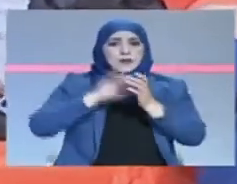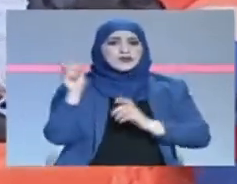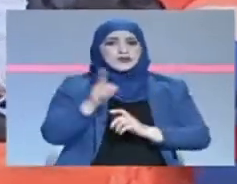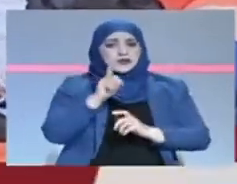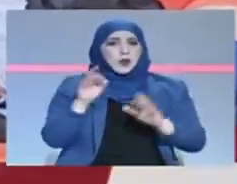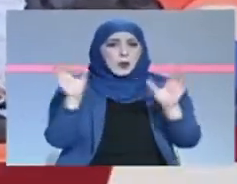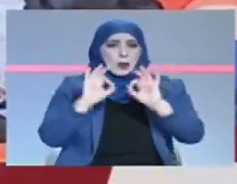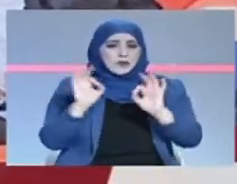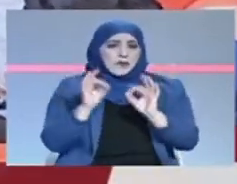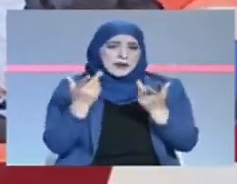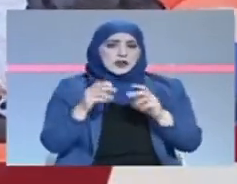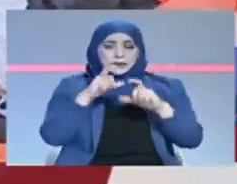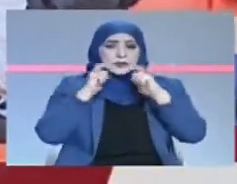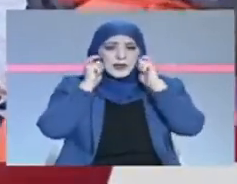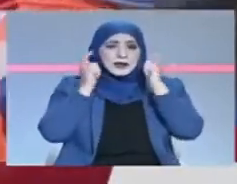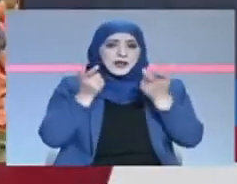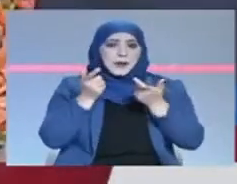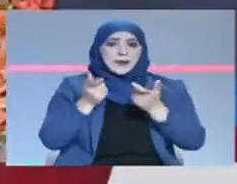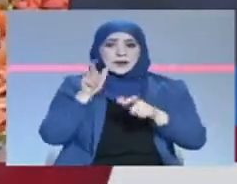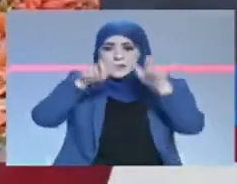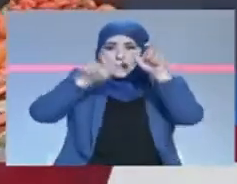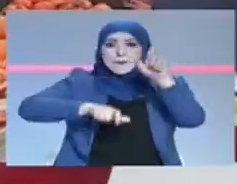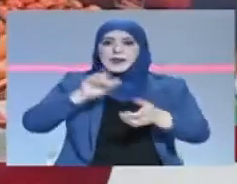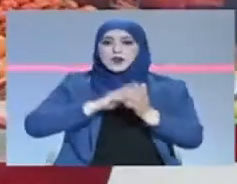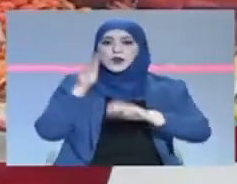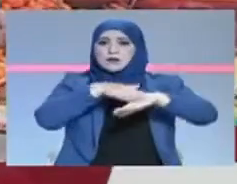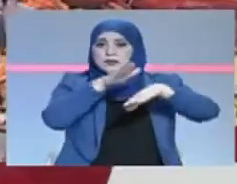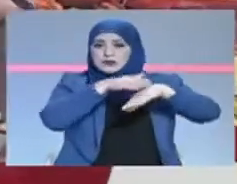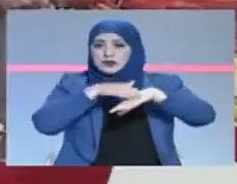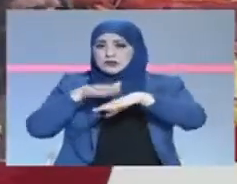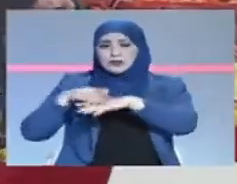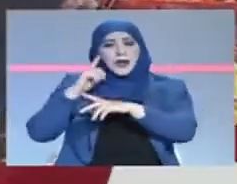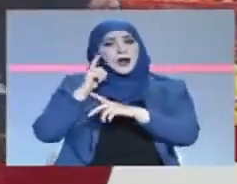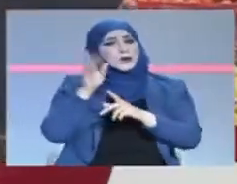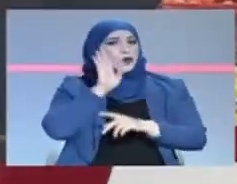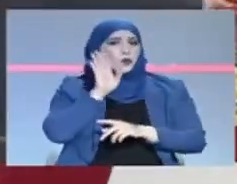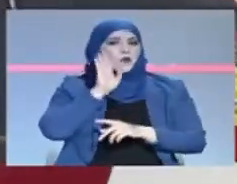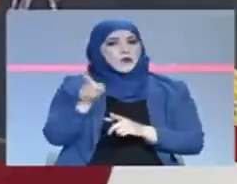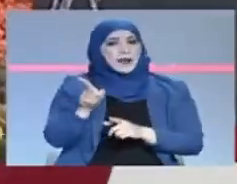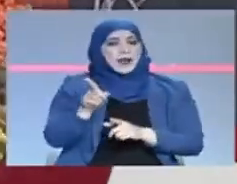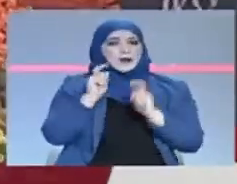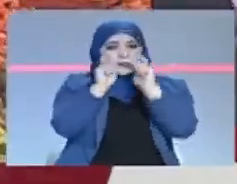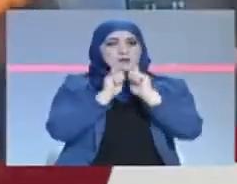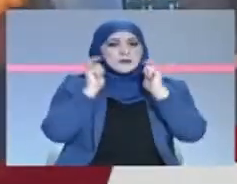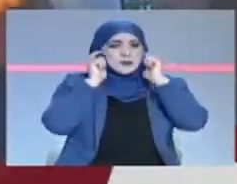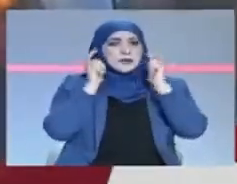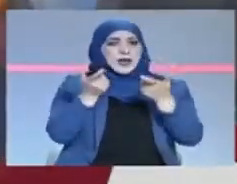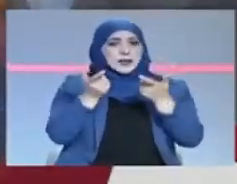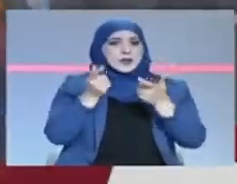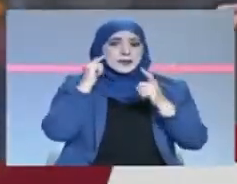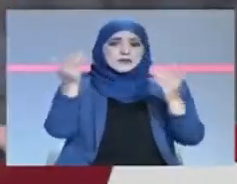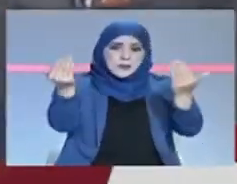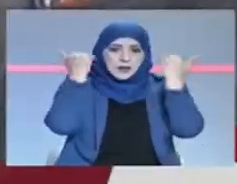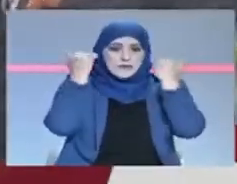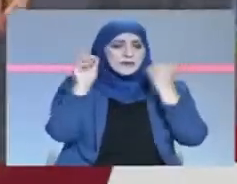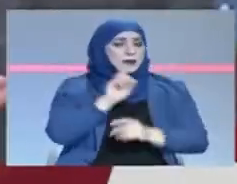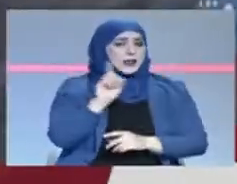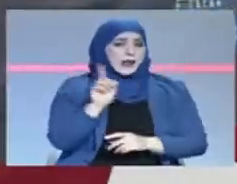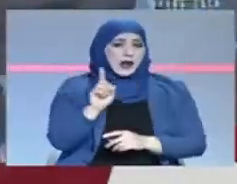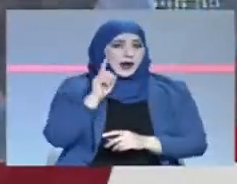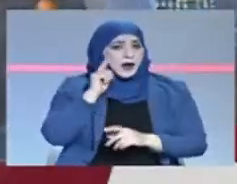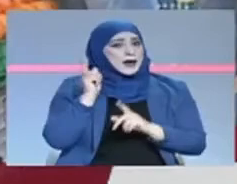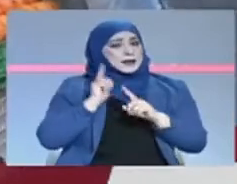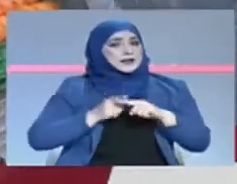الله لي. هو رجاؤها ونصيحتها للعديد ممن أضحى الاستهتار والتهاون بارتداء